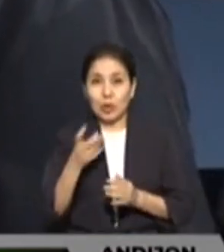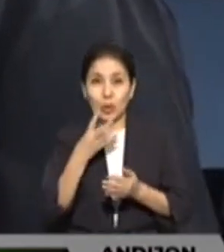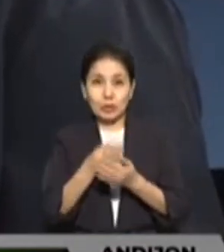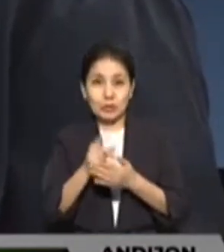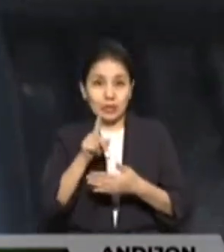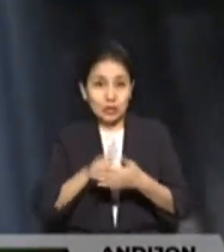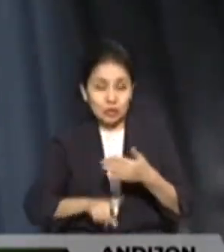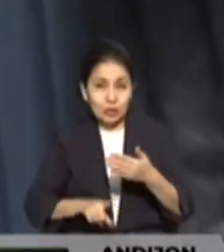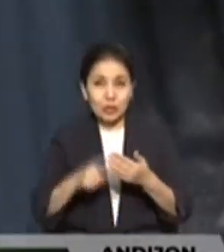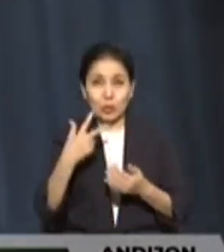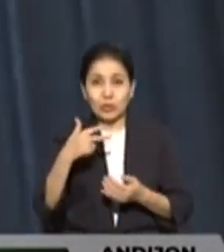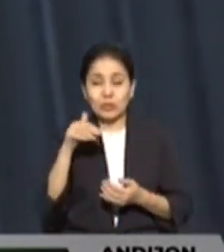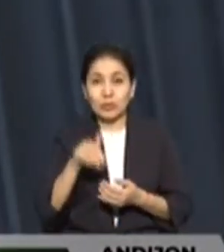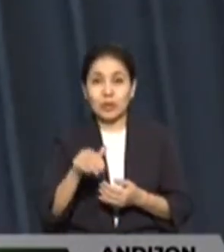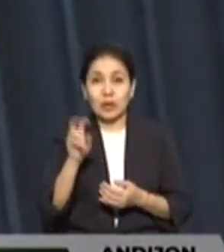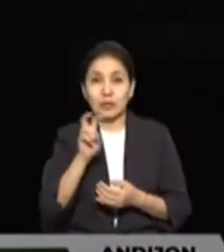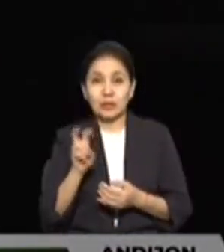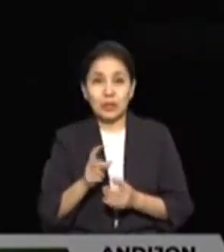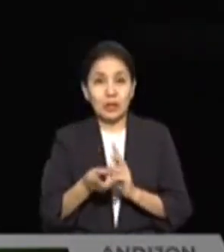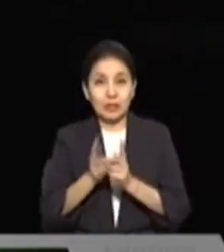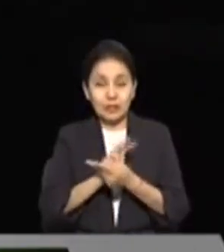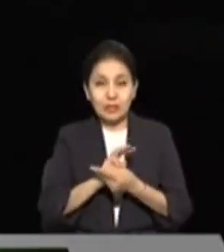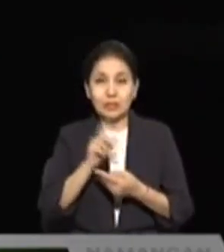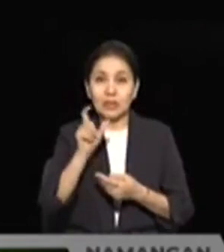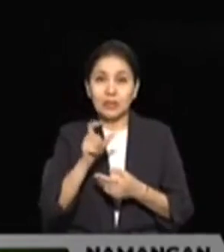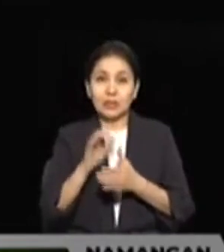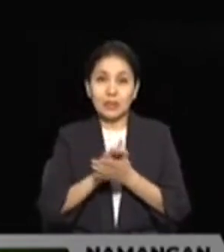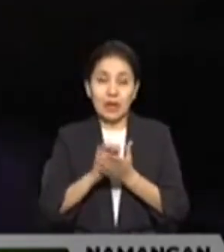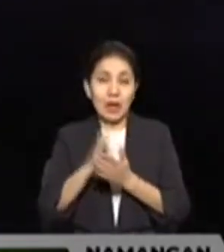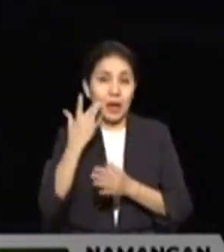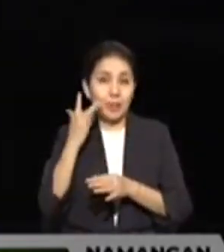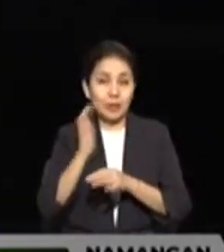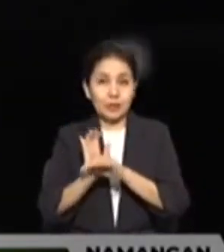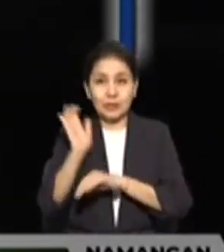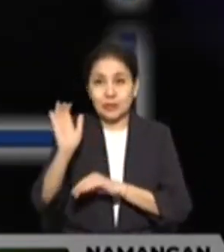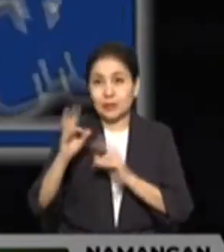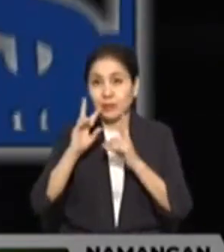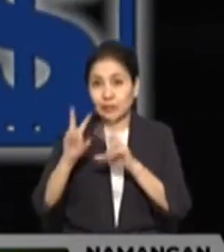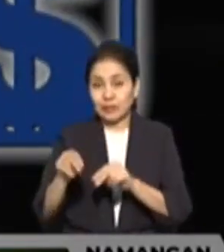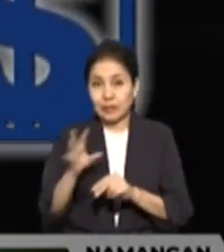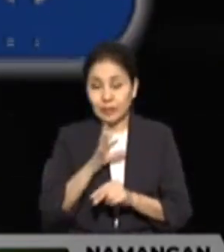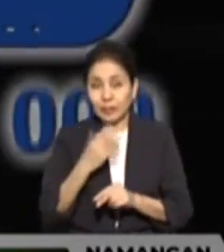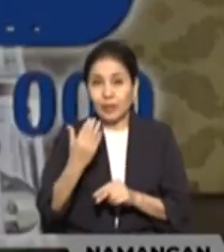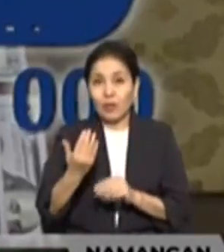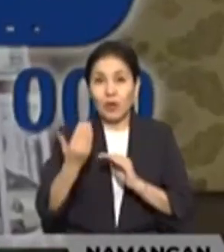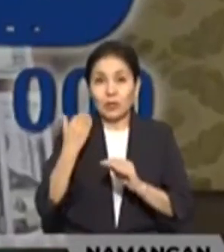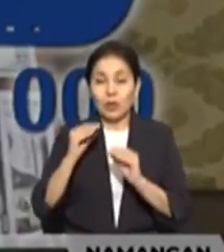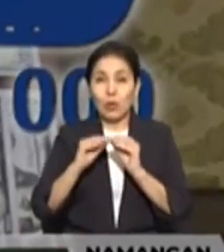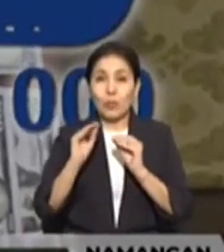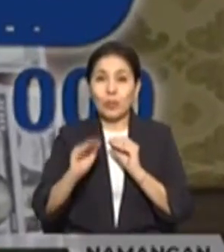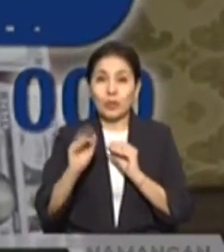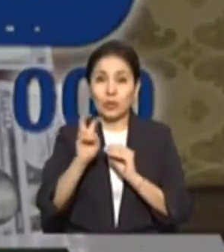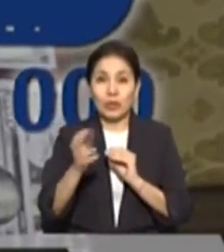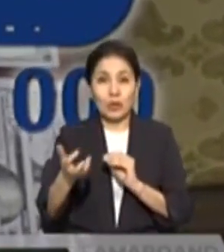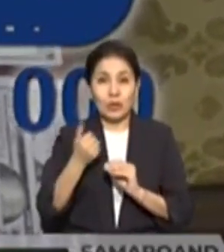o'zganing ishonchiga kirib 30 ming AQSh dollari evaziga tanishlari orqali uni Amerika Qo'shma Shtatlariga yuborishini aytib, oldindan 10 ming AQSh